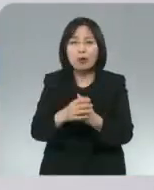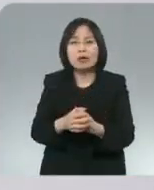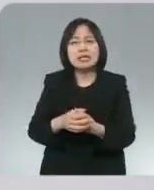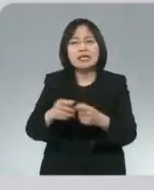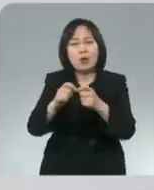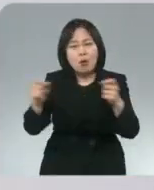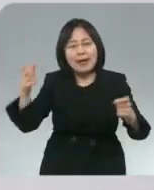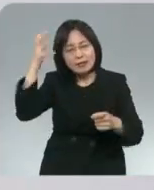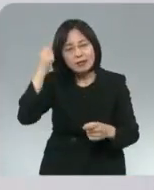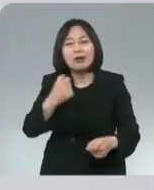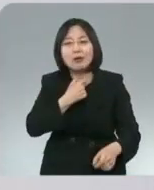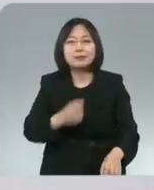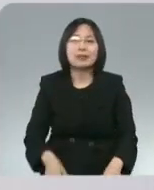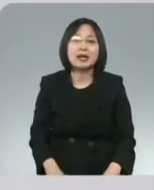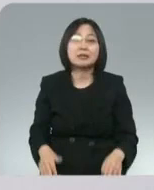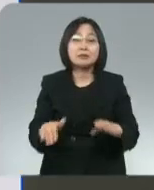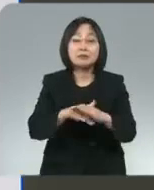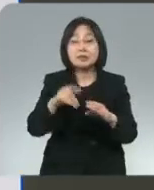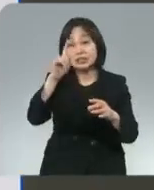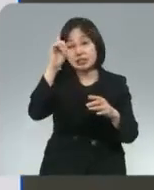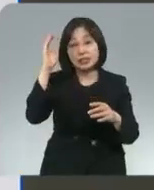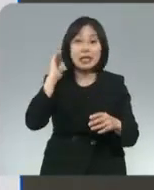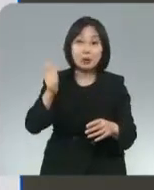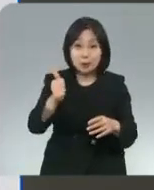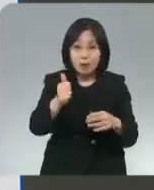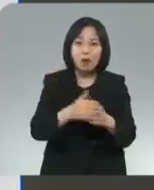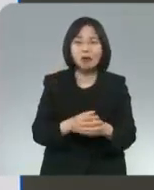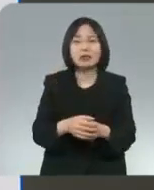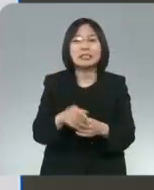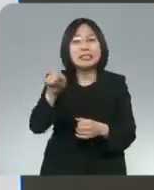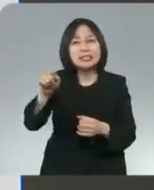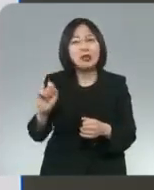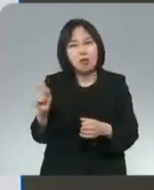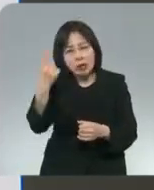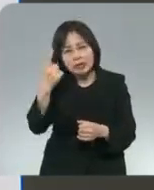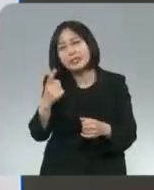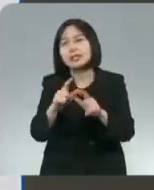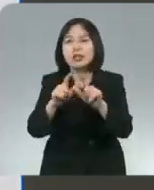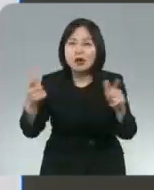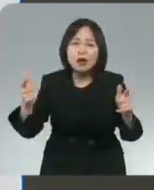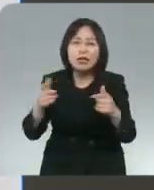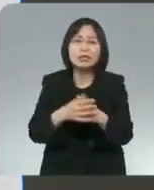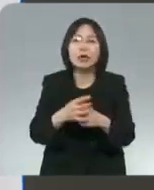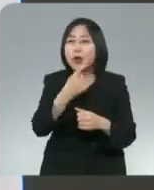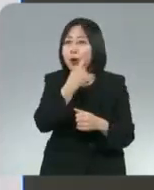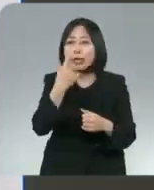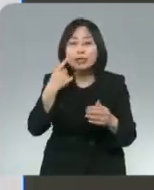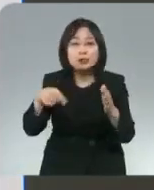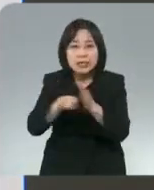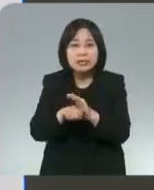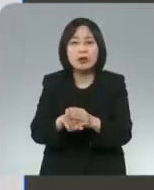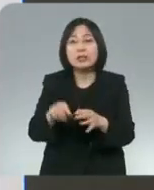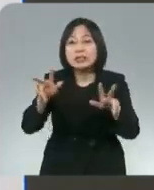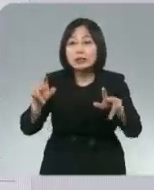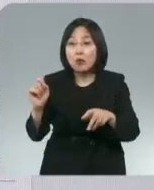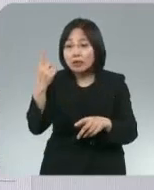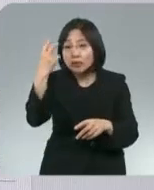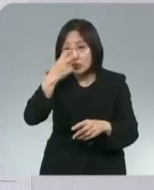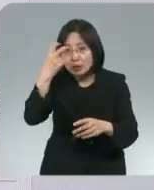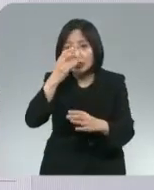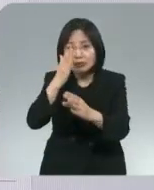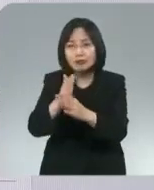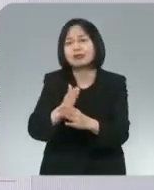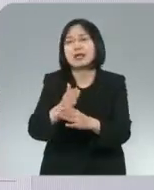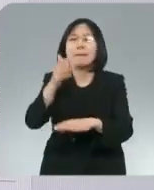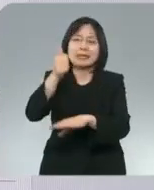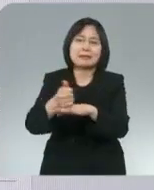máy tạo ẩm và thảm họa chìm tàu theo ơi gọi tắt là Ủy ban điều tra đặc biệt các sự cố thảm họa xã hội nỗ lực tới cùng để làm